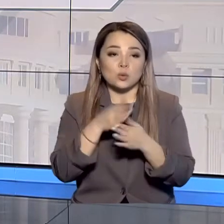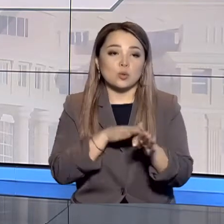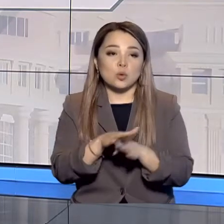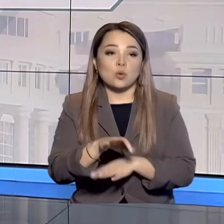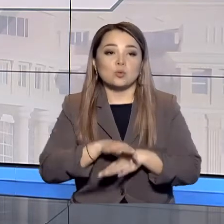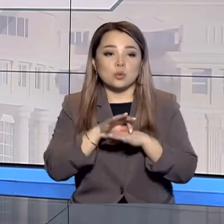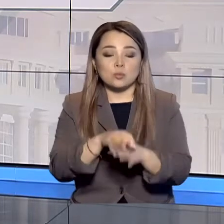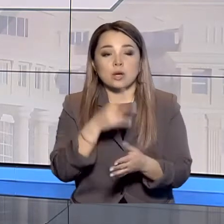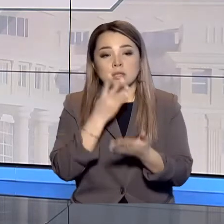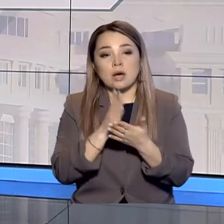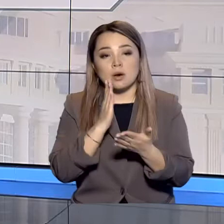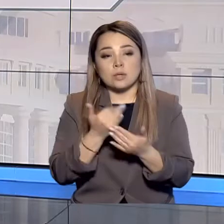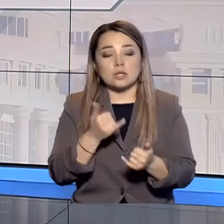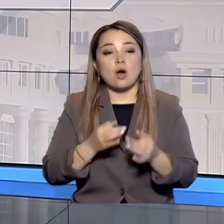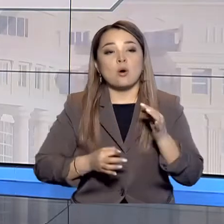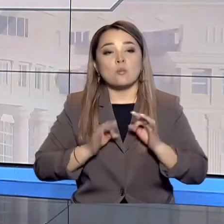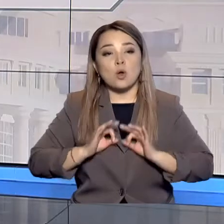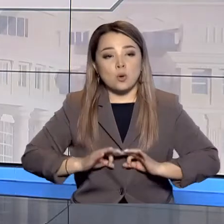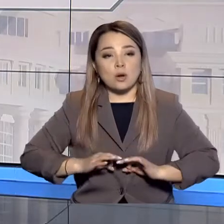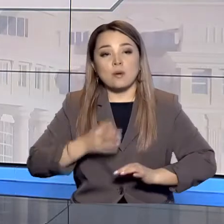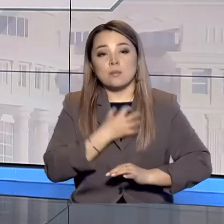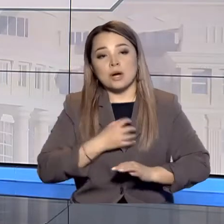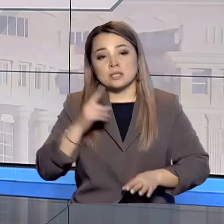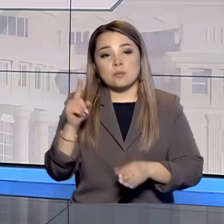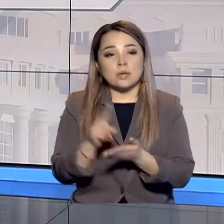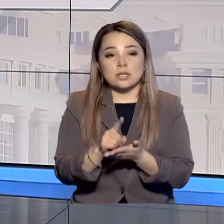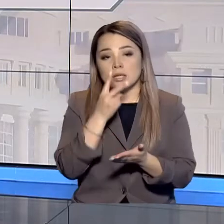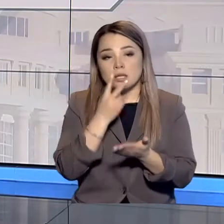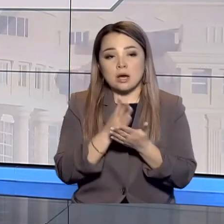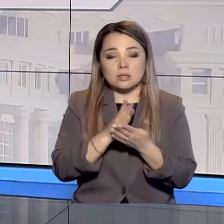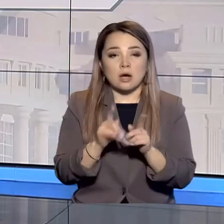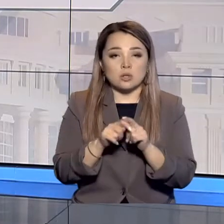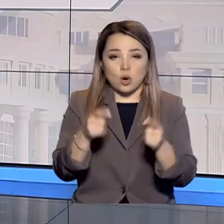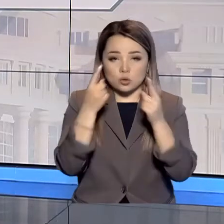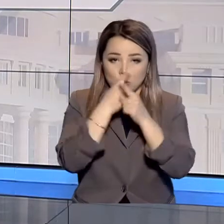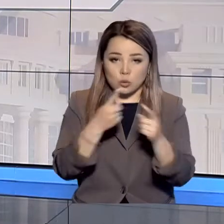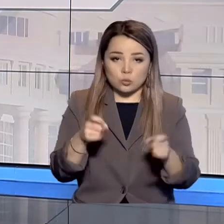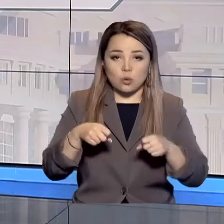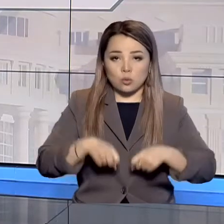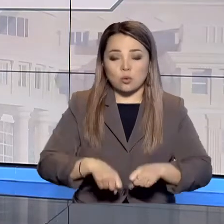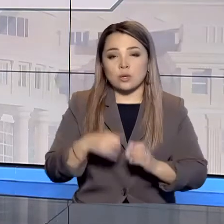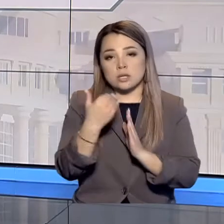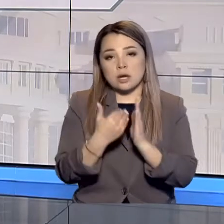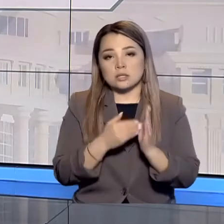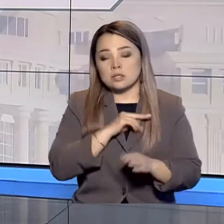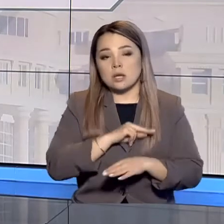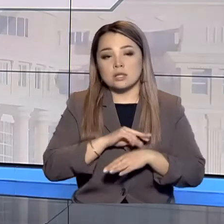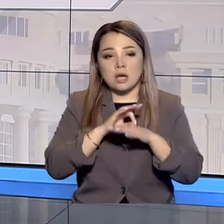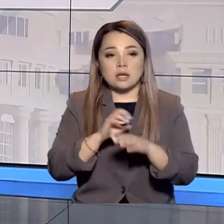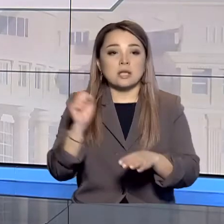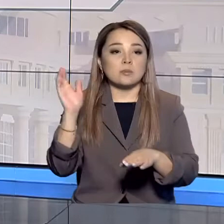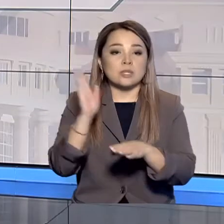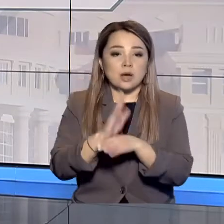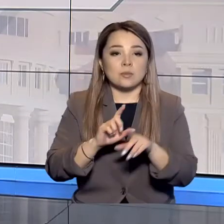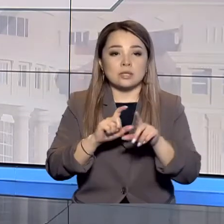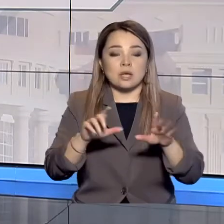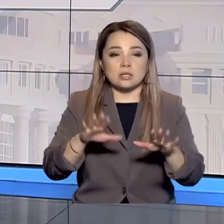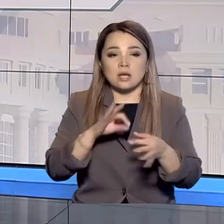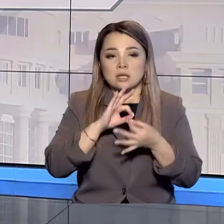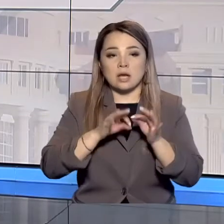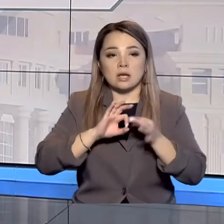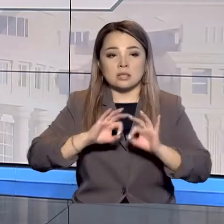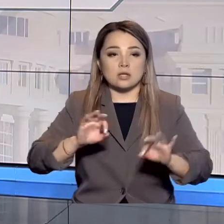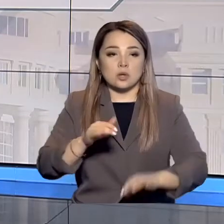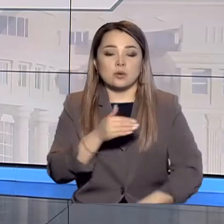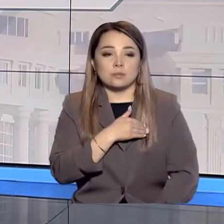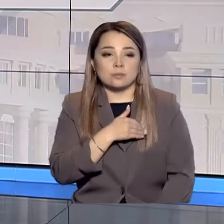jolunda körsetti. Prokuraturağa mağızı mindettir jüktedi. Jolda'udağı hoktuq salağa qatısta aytılğan tapsırmalarda nısanalı ığıl